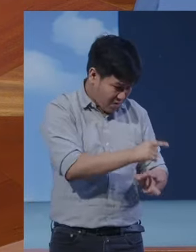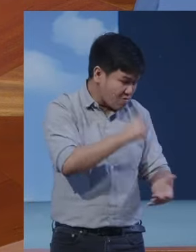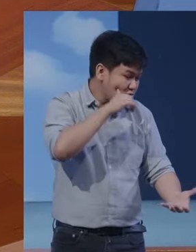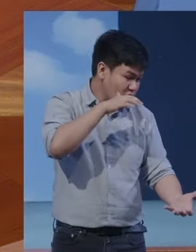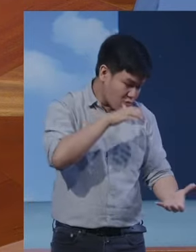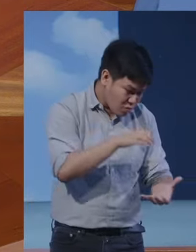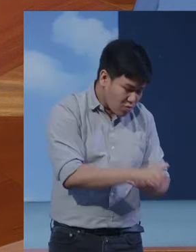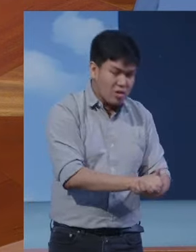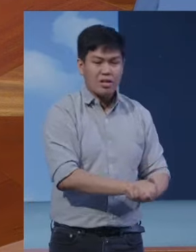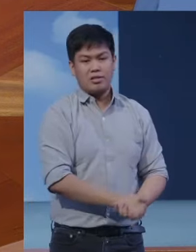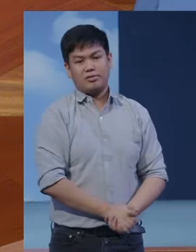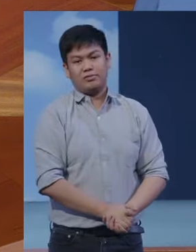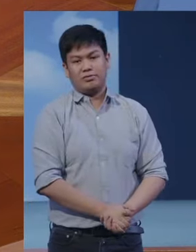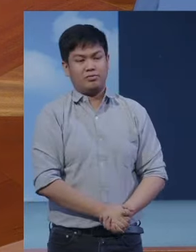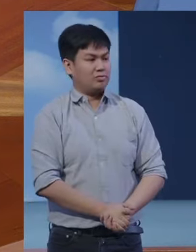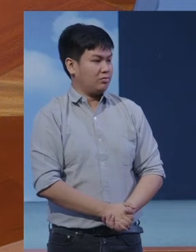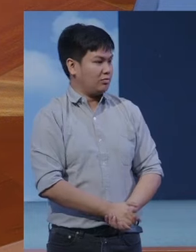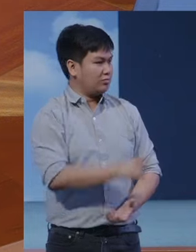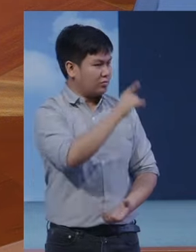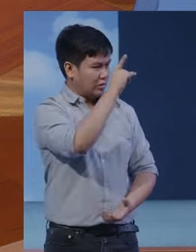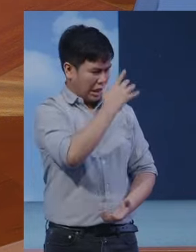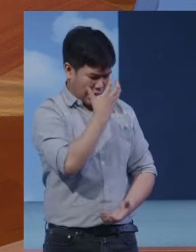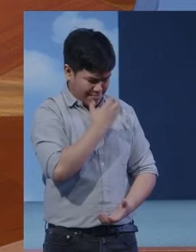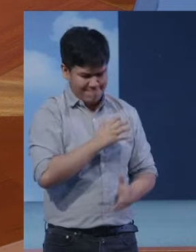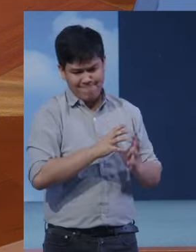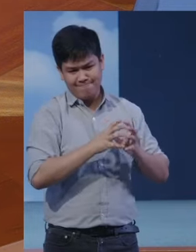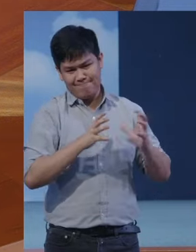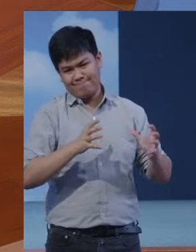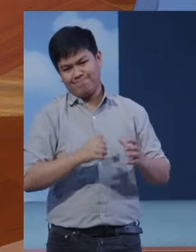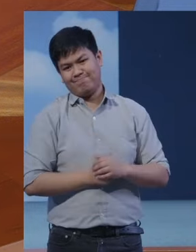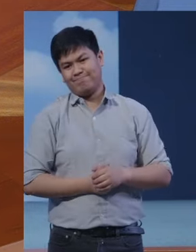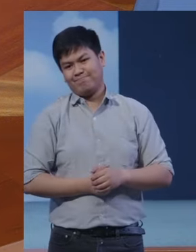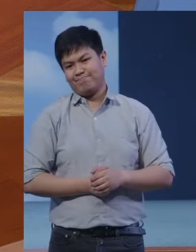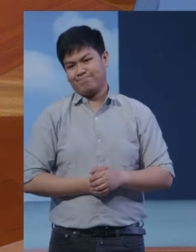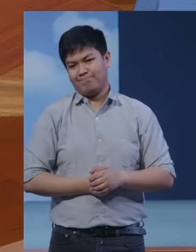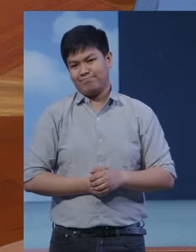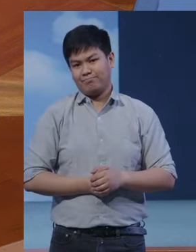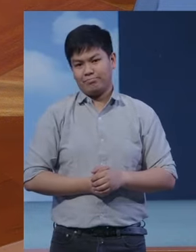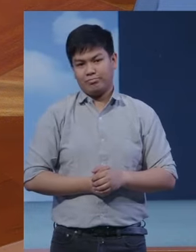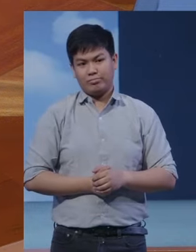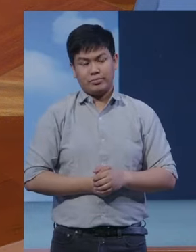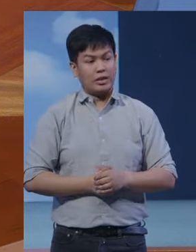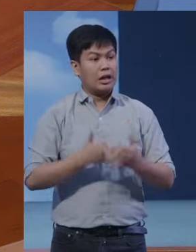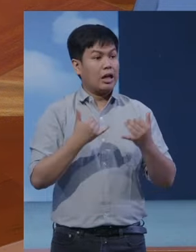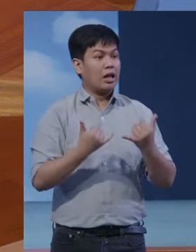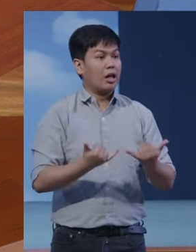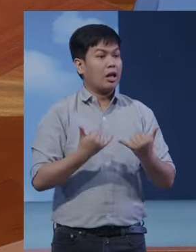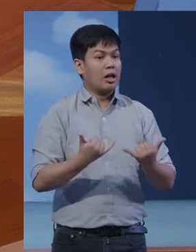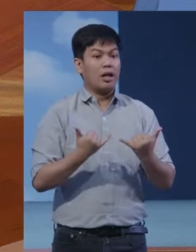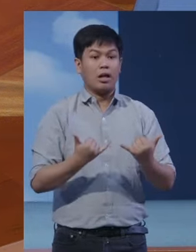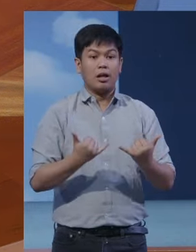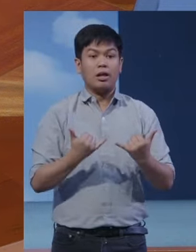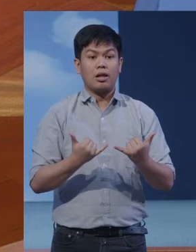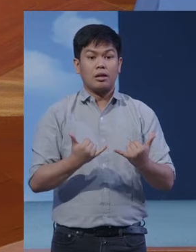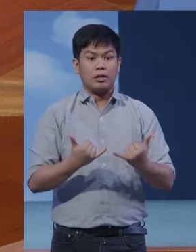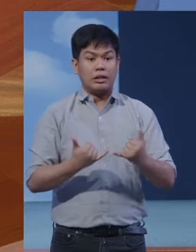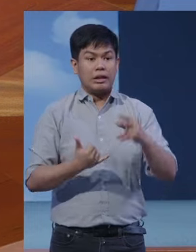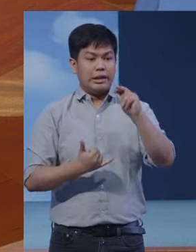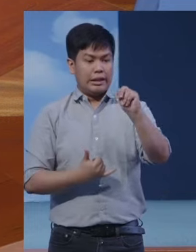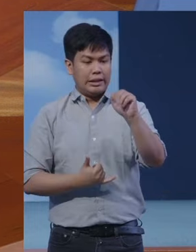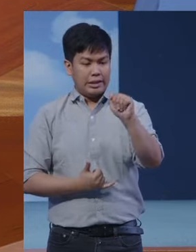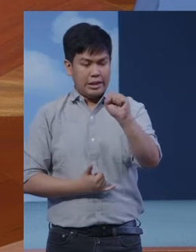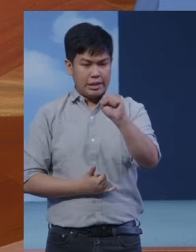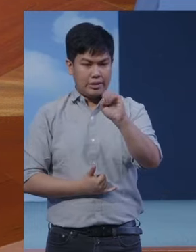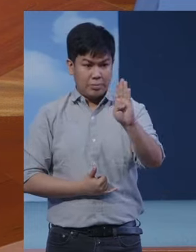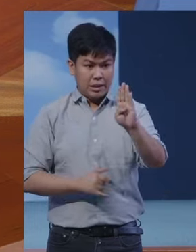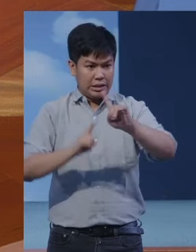youth yung verse 16 po dito sa esv iba po ang salin k sa